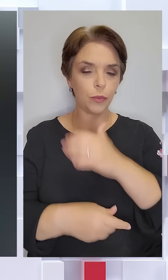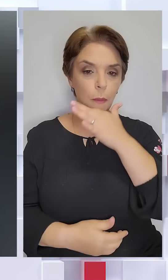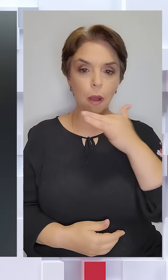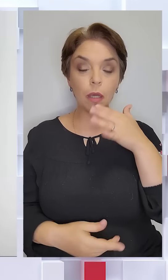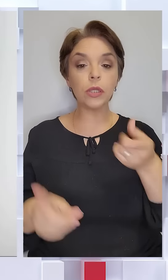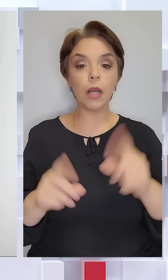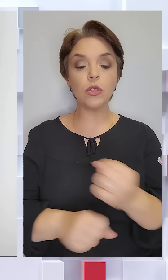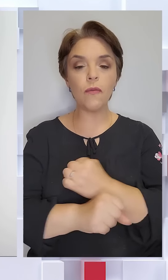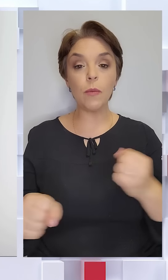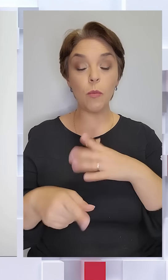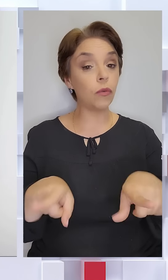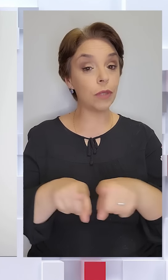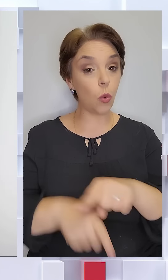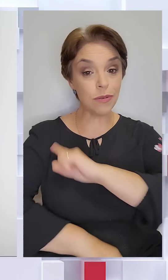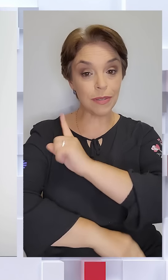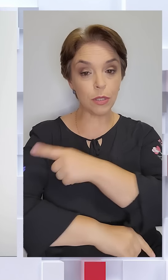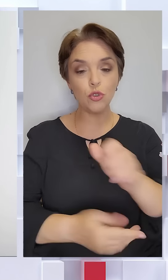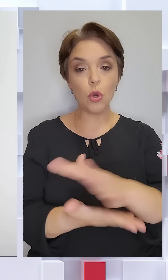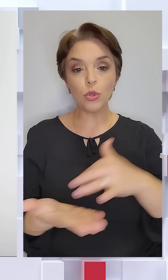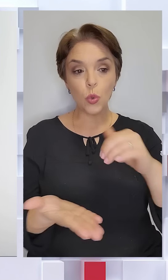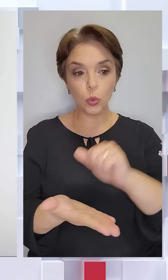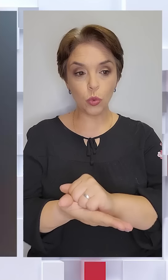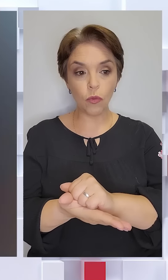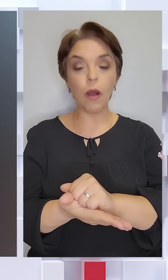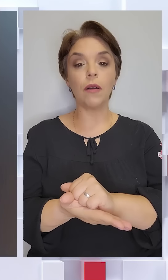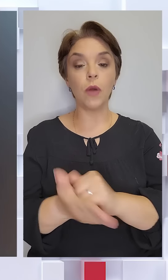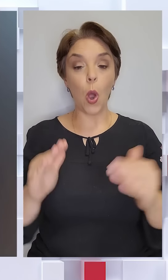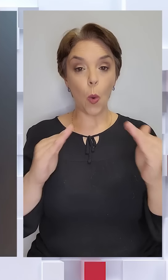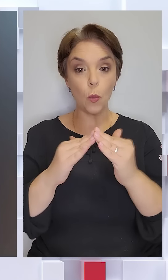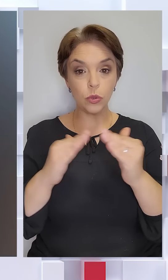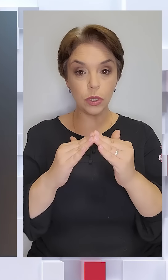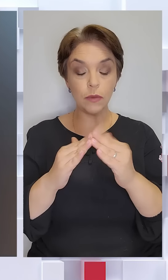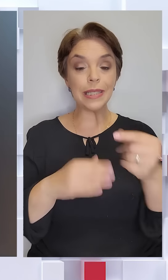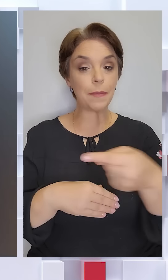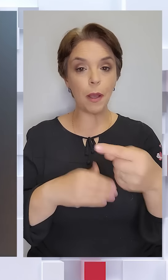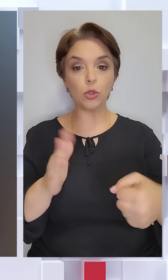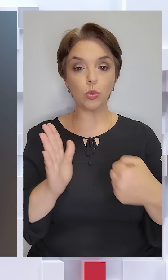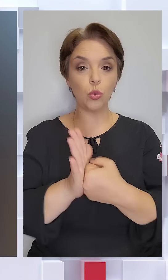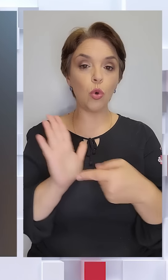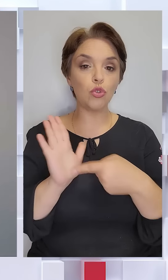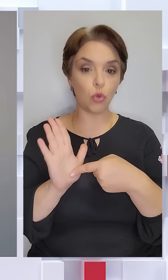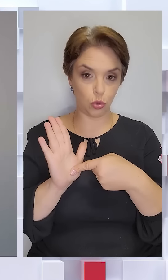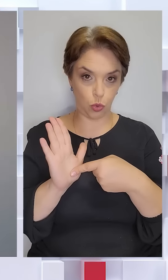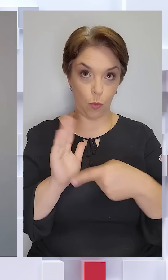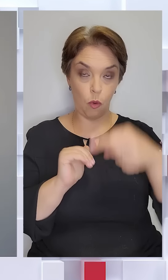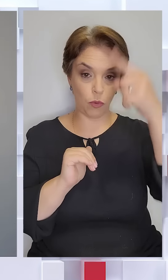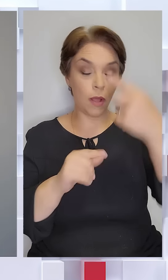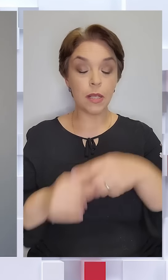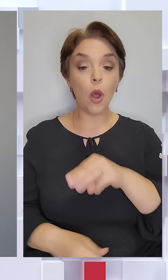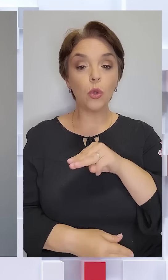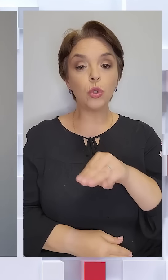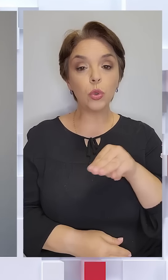багато, адже вибух був такої сили, що зруйнував будівлю з першого по шостий поверх, а це